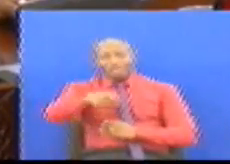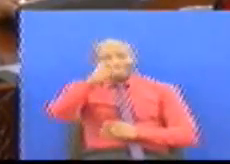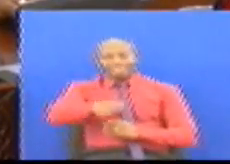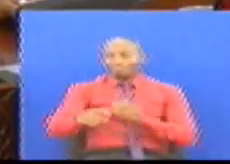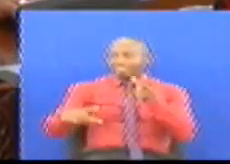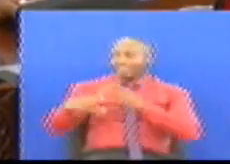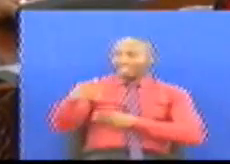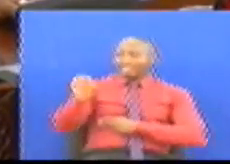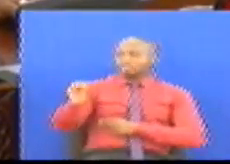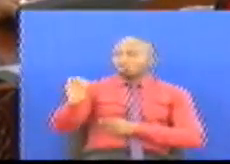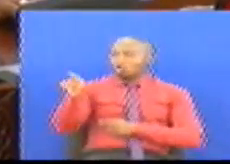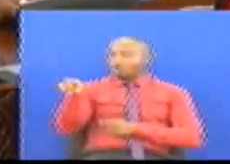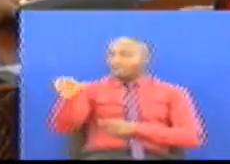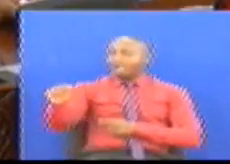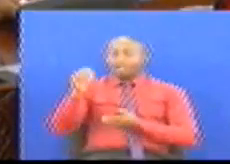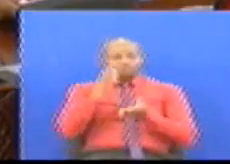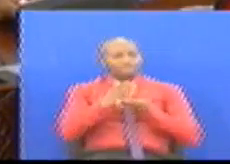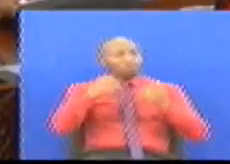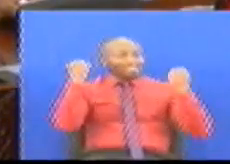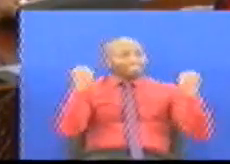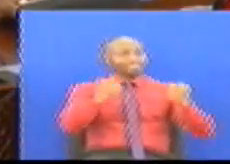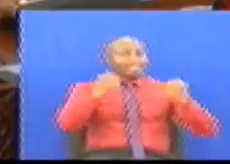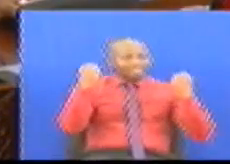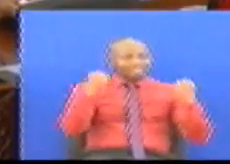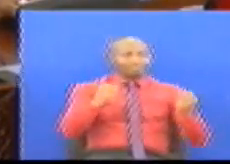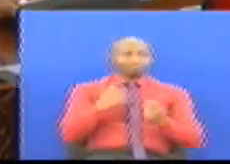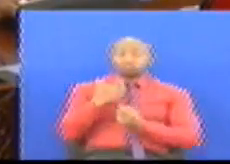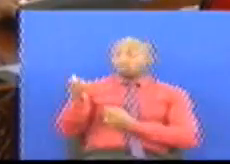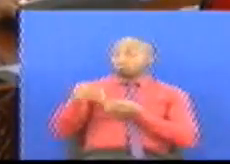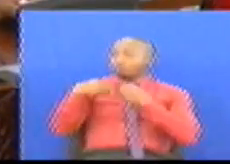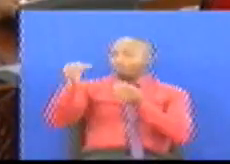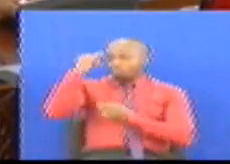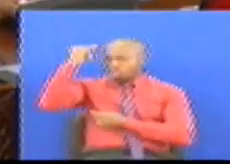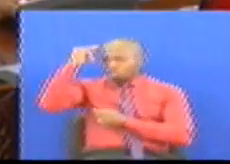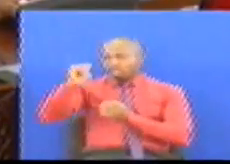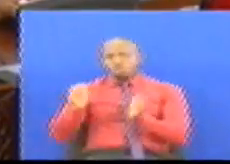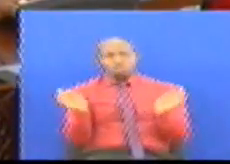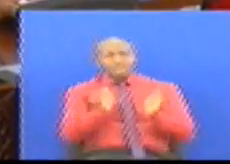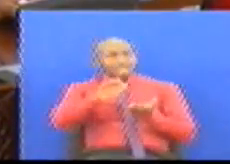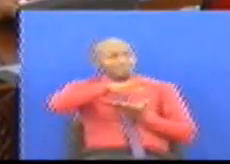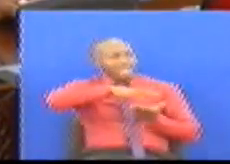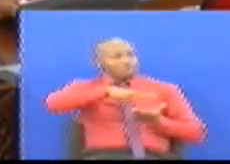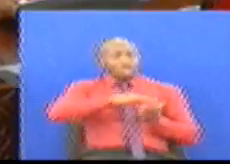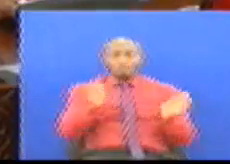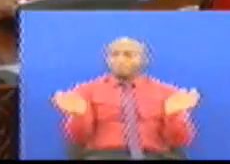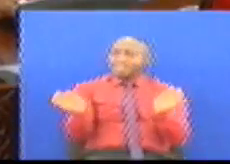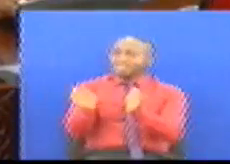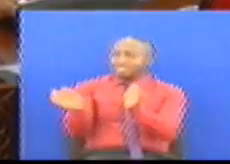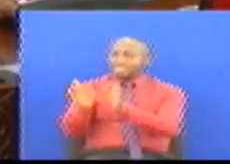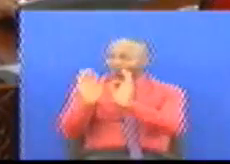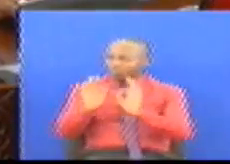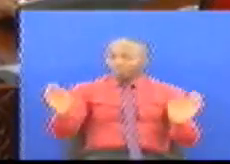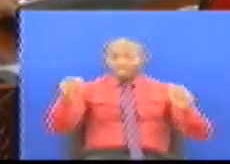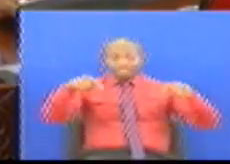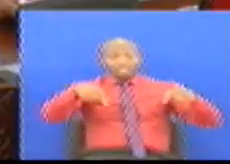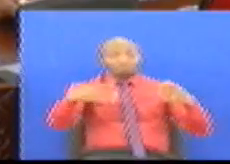ya Soga. Wanajitahidi mno kata ya Soga, tuliwashauri kulinda maeneo, wamelinda maeneo yao vizuri. Leo